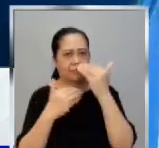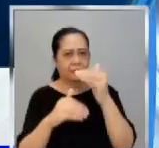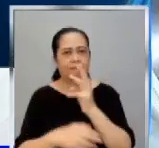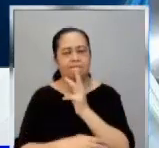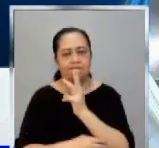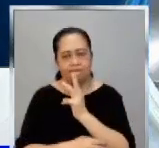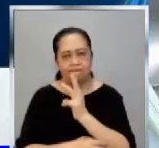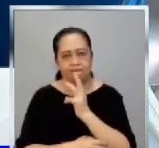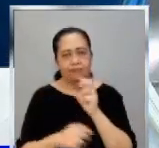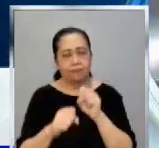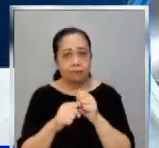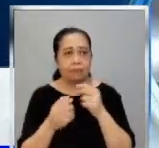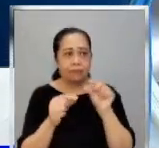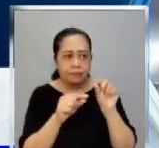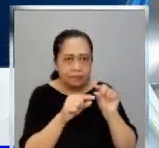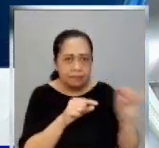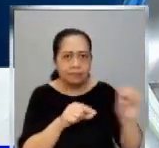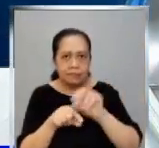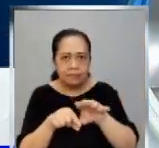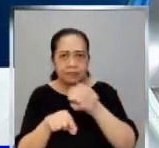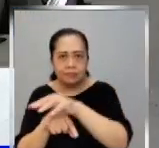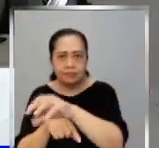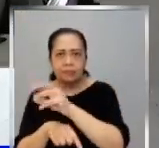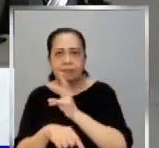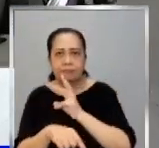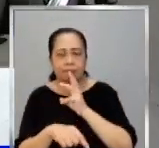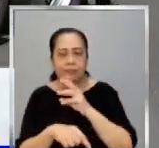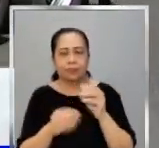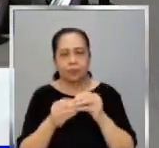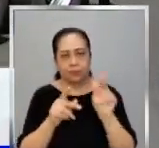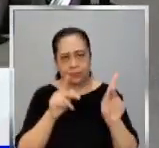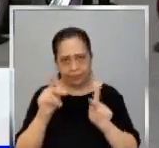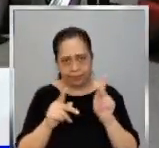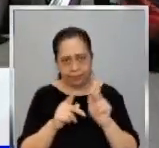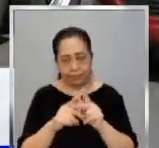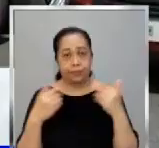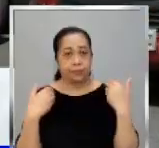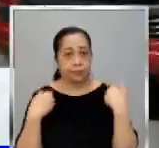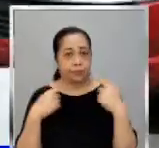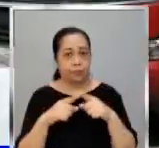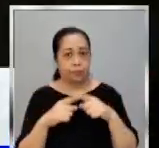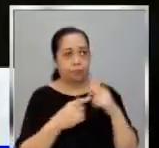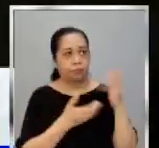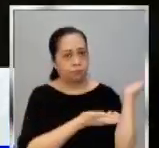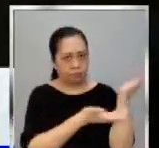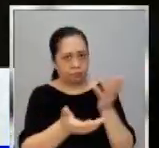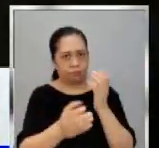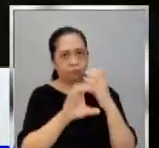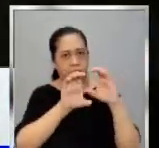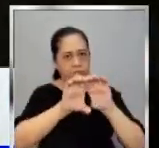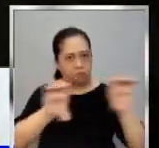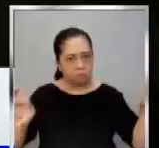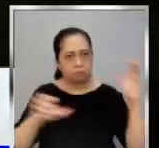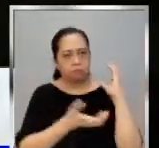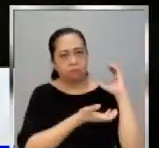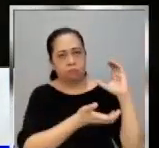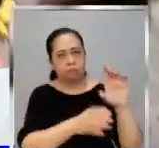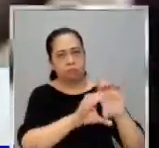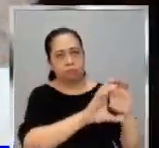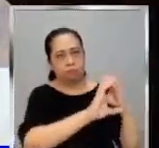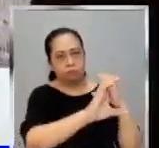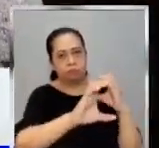para kahit paano magkaroon pa rin daw ng tubig ang karamihan. Meron din daw mobile water tankers na umiikot sa mga apektadong lugar